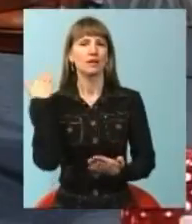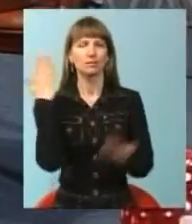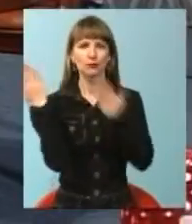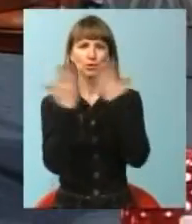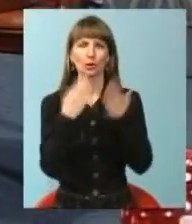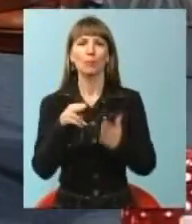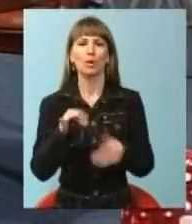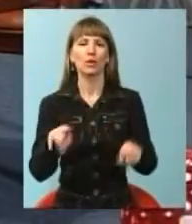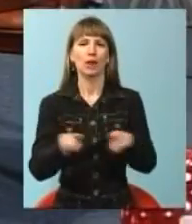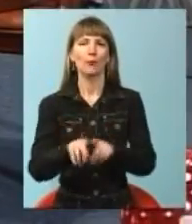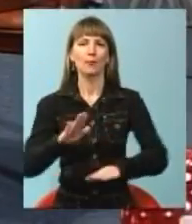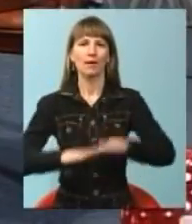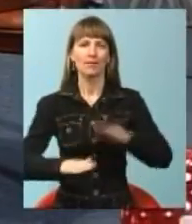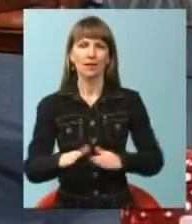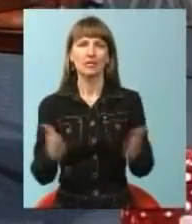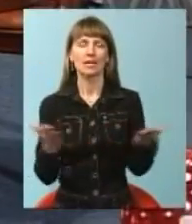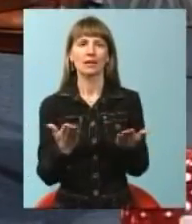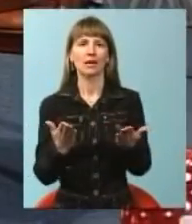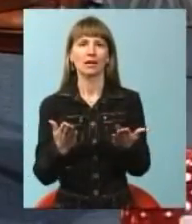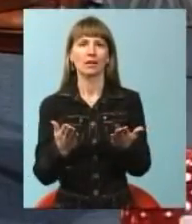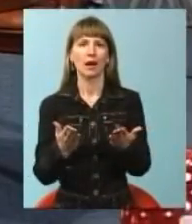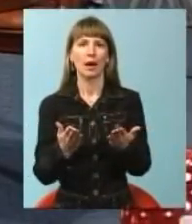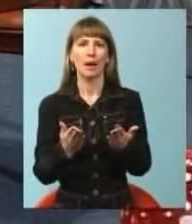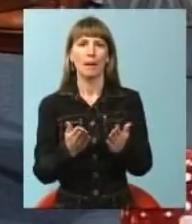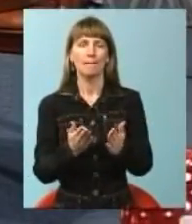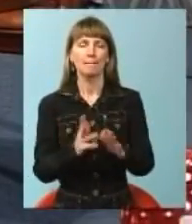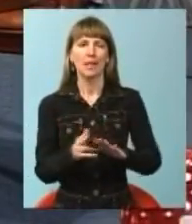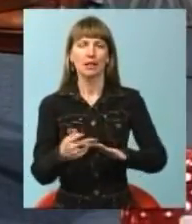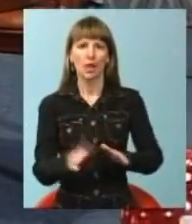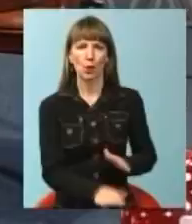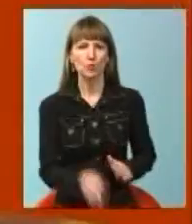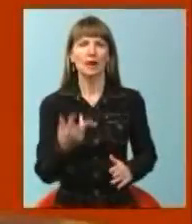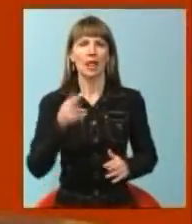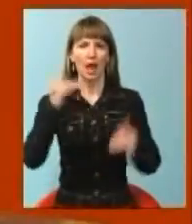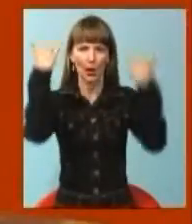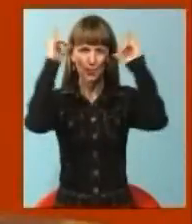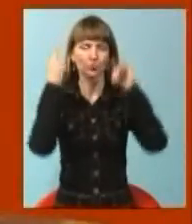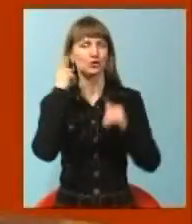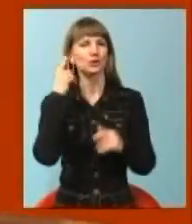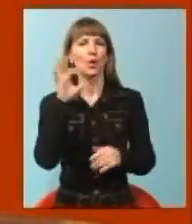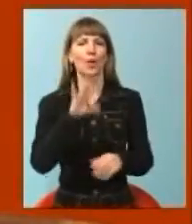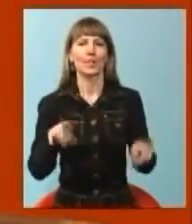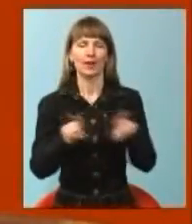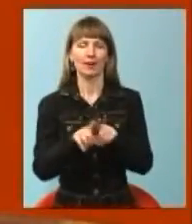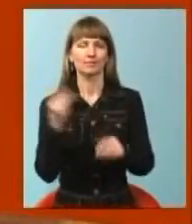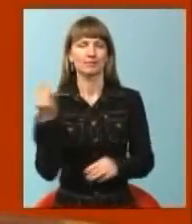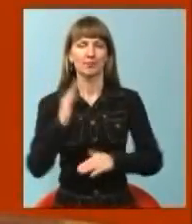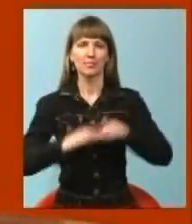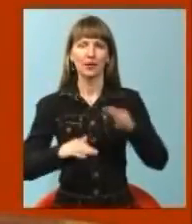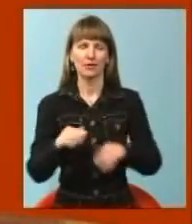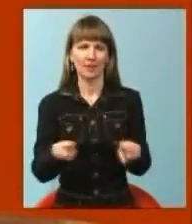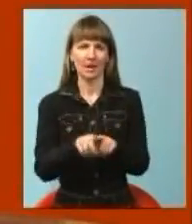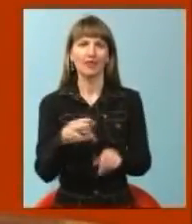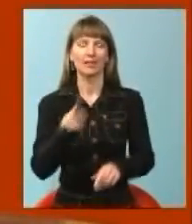прочитала про таку професію, як педикюрщик для корів. Чи чув ти, Сашо, щось про таку цікаву професію? Це як для